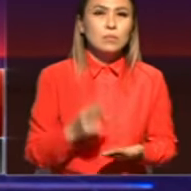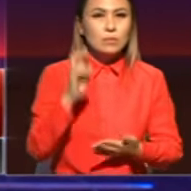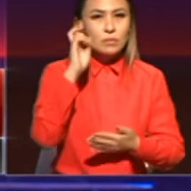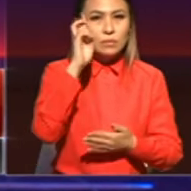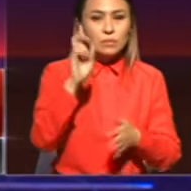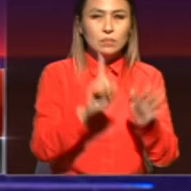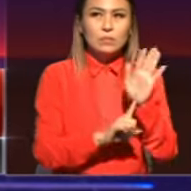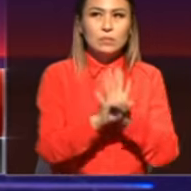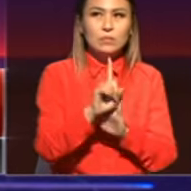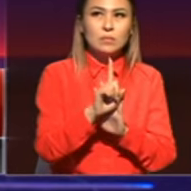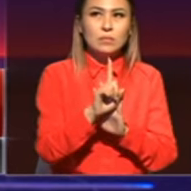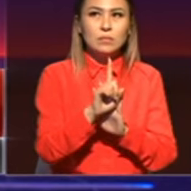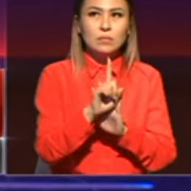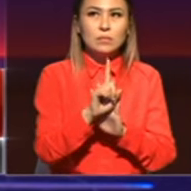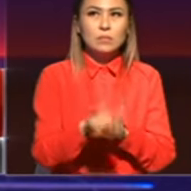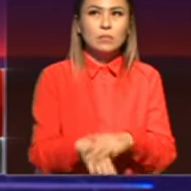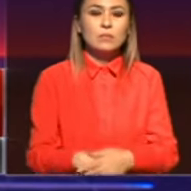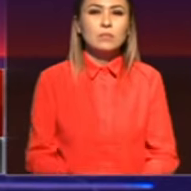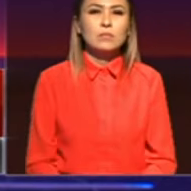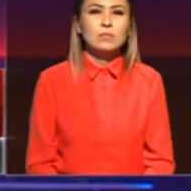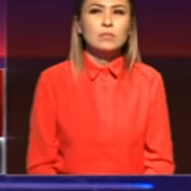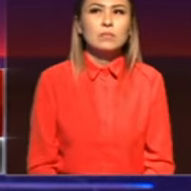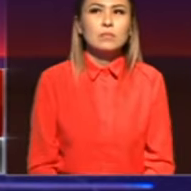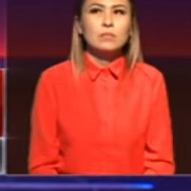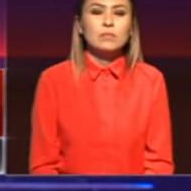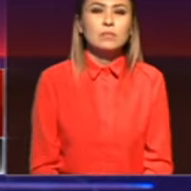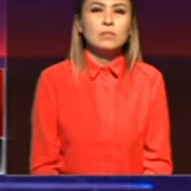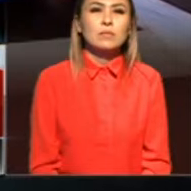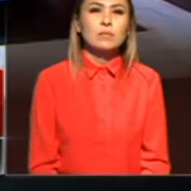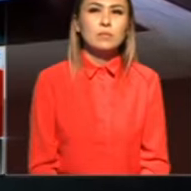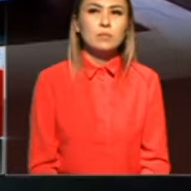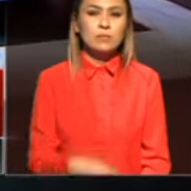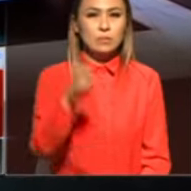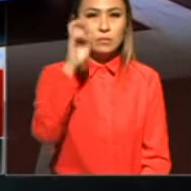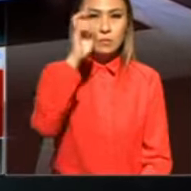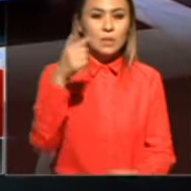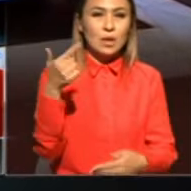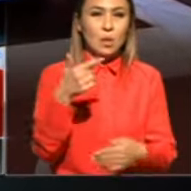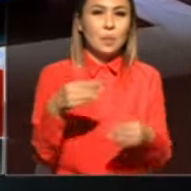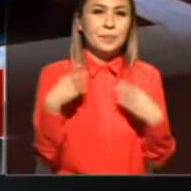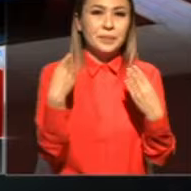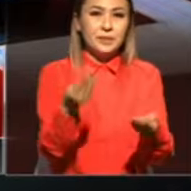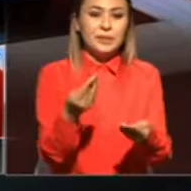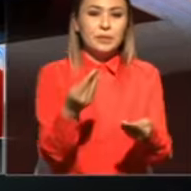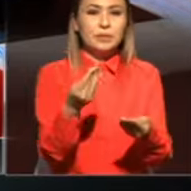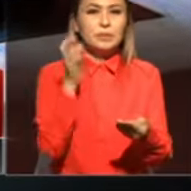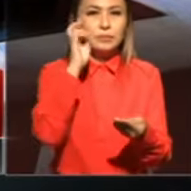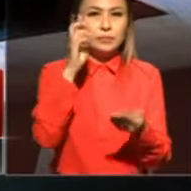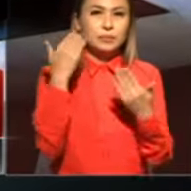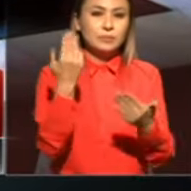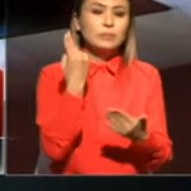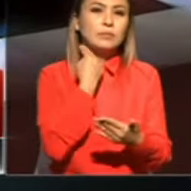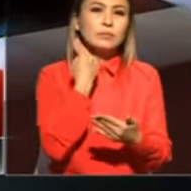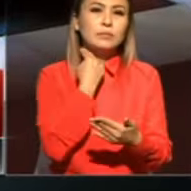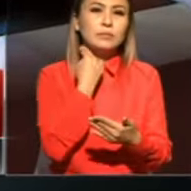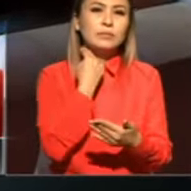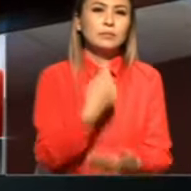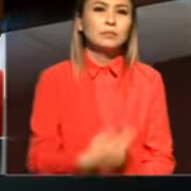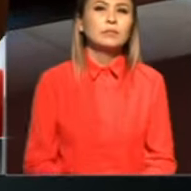өтеді? Қандай жағдайда мемлекеттің үкімет гарантия берген, кепілдік берген жағдайда ол мемлекеттің қарызы болады.